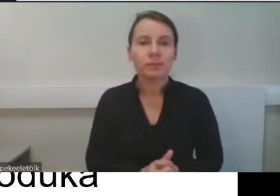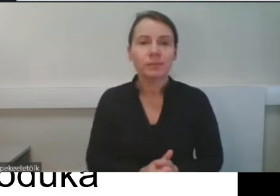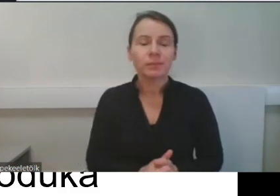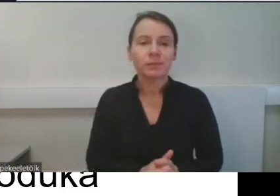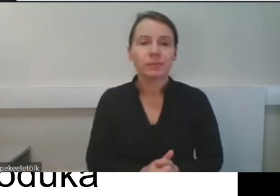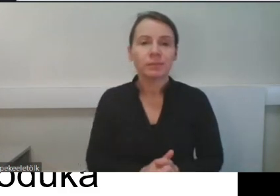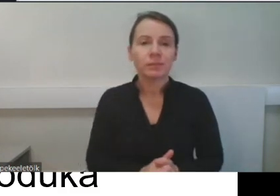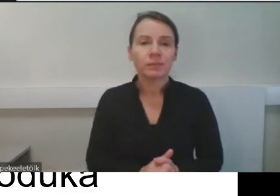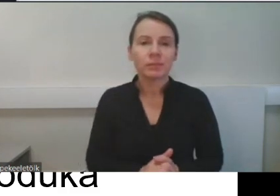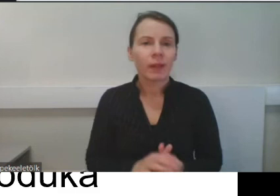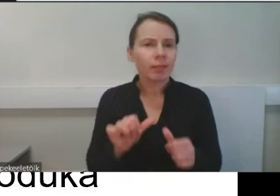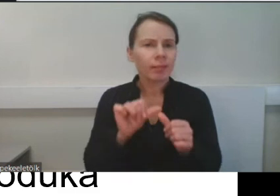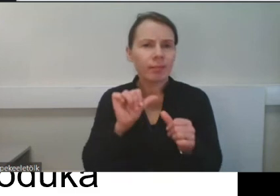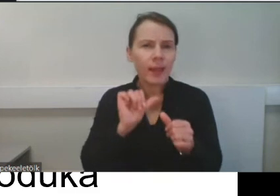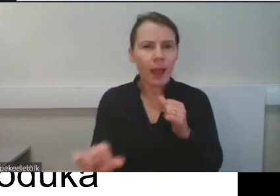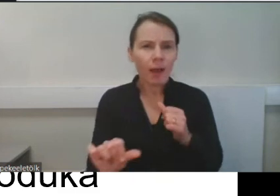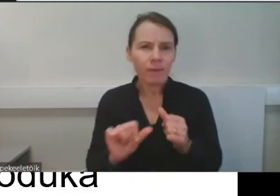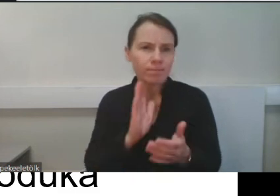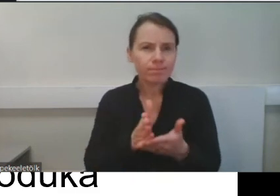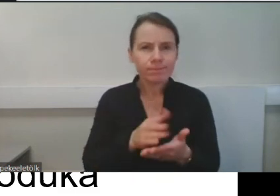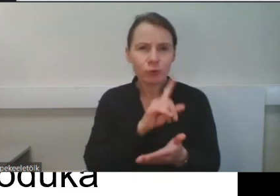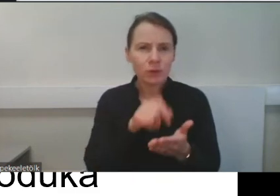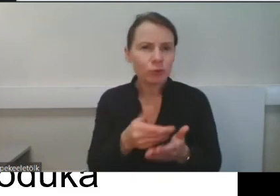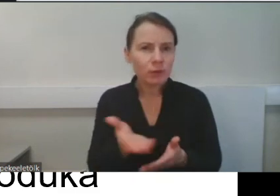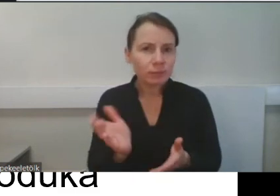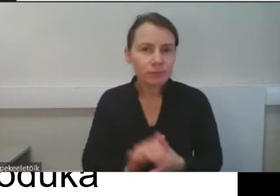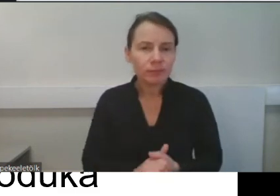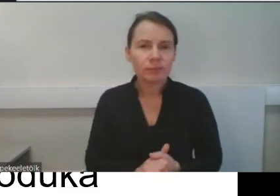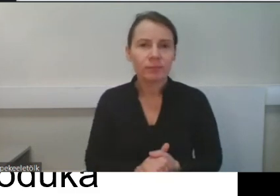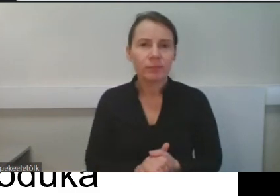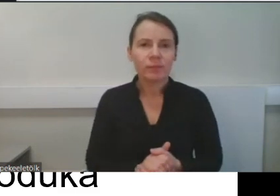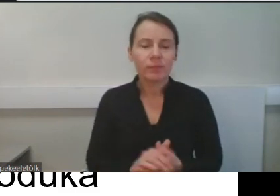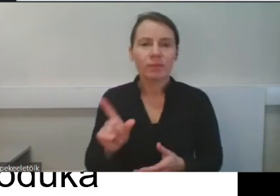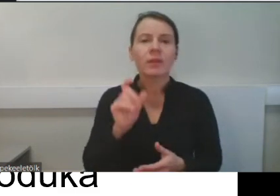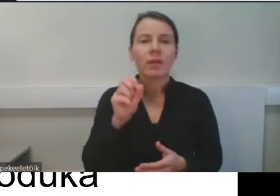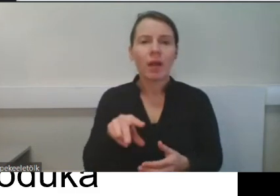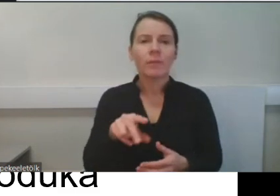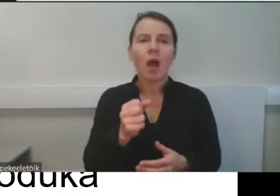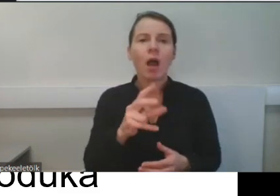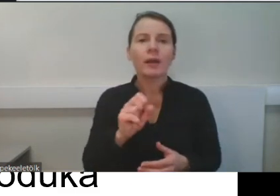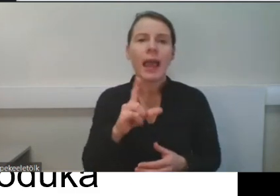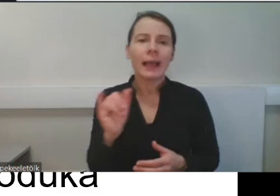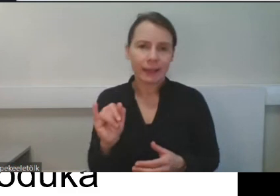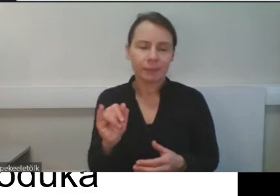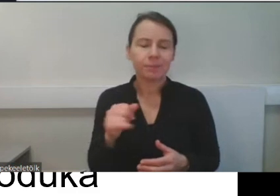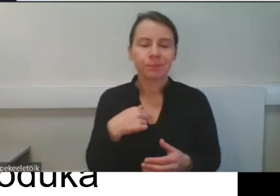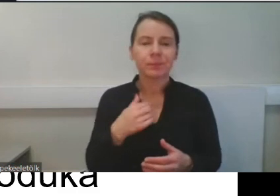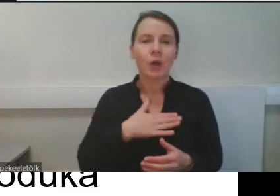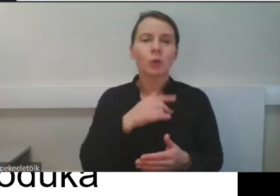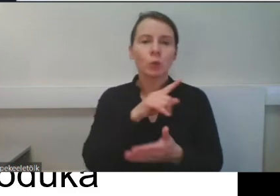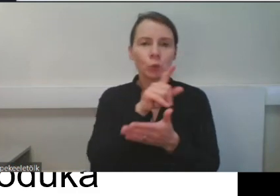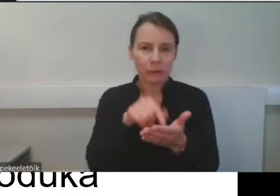on ebarahuldav, neis 10% on siis kõrge riskiga ja 21% mõõduka riskiga